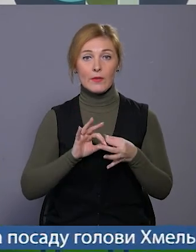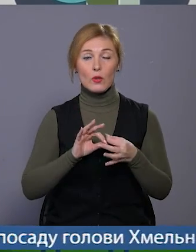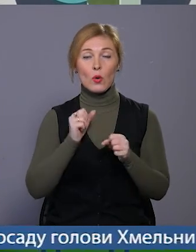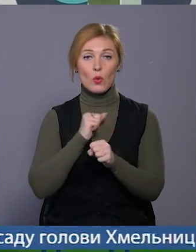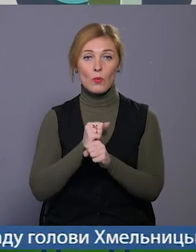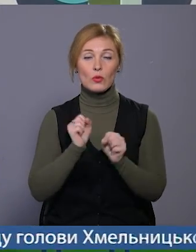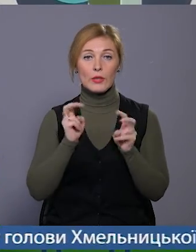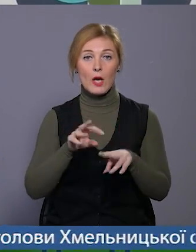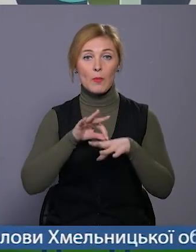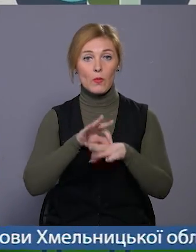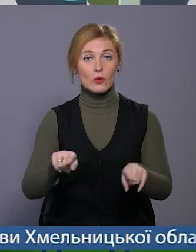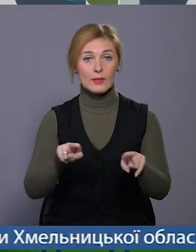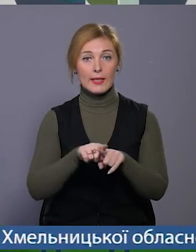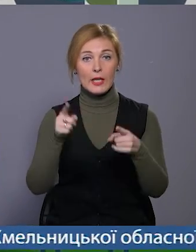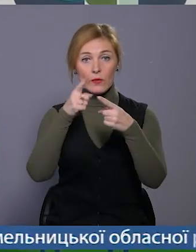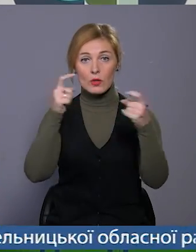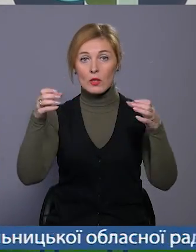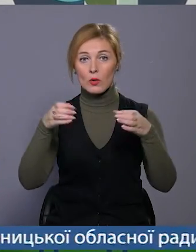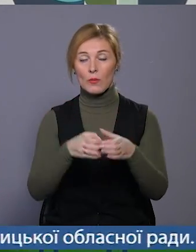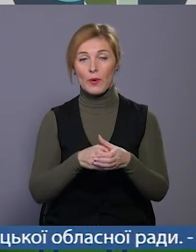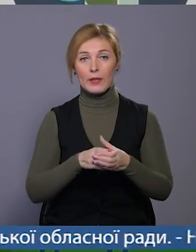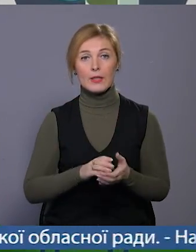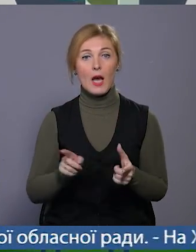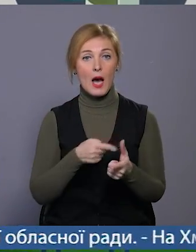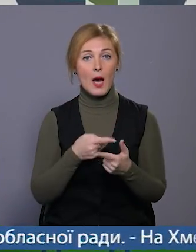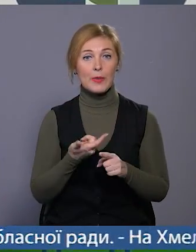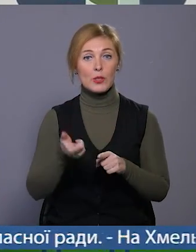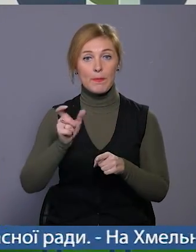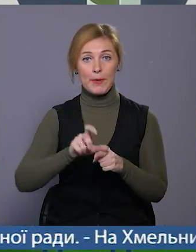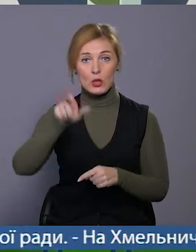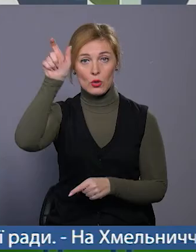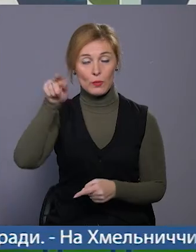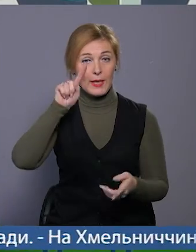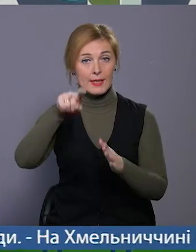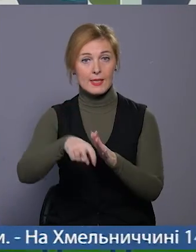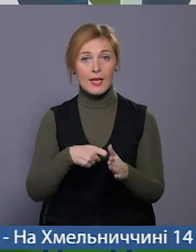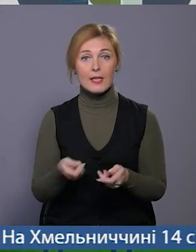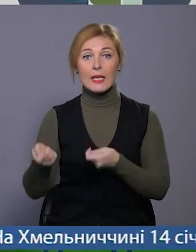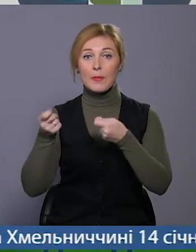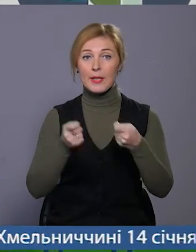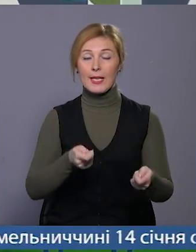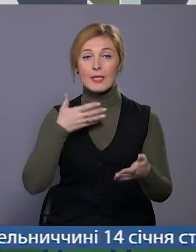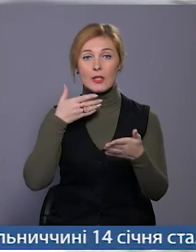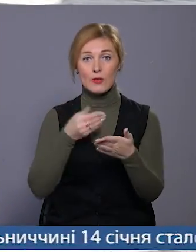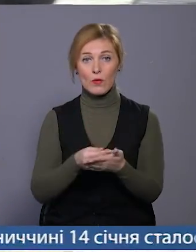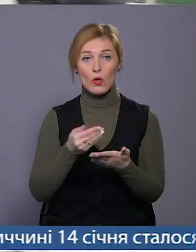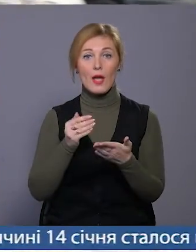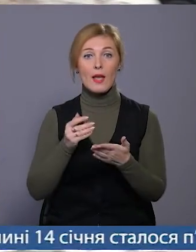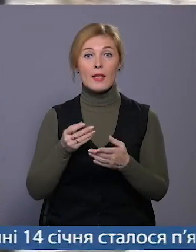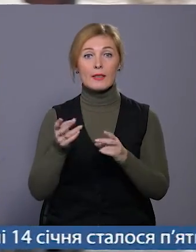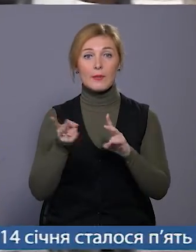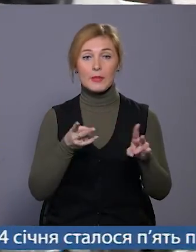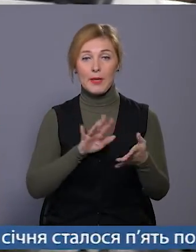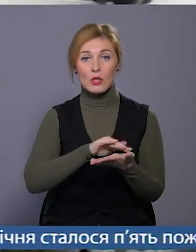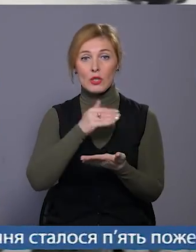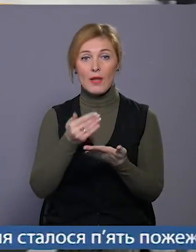як проводити такі невеличкі інформаційні кампанії в своїх населених пунктах, аби чим більше людей дізналося про екобус і принесли свої небезпечні відходи. І така